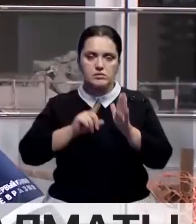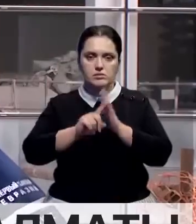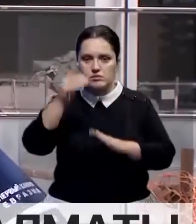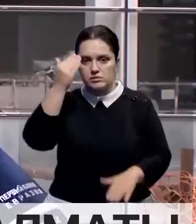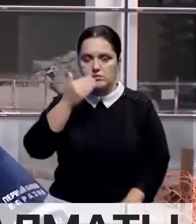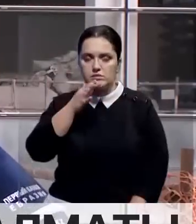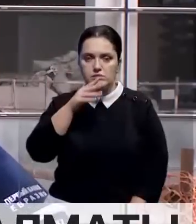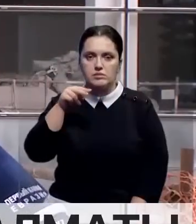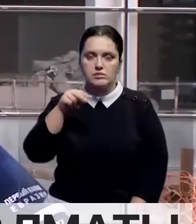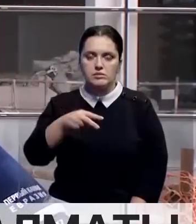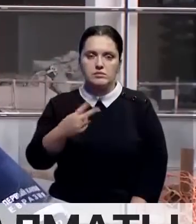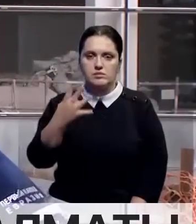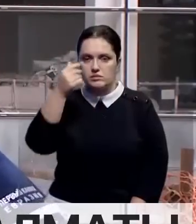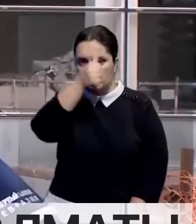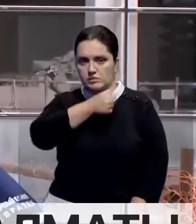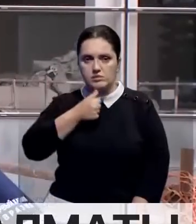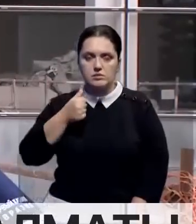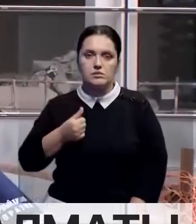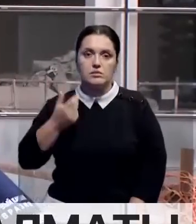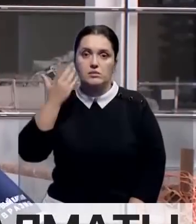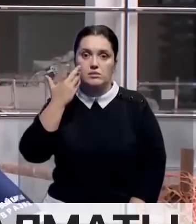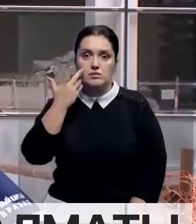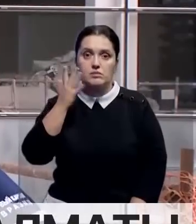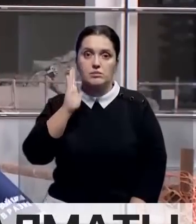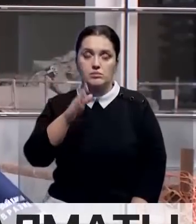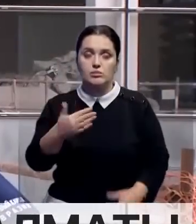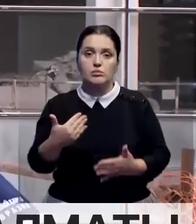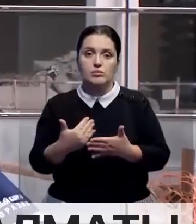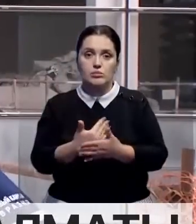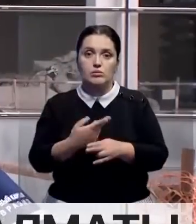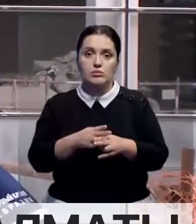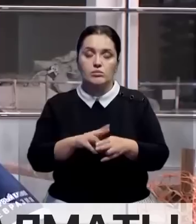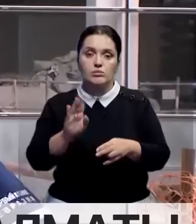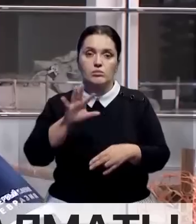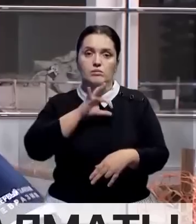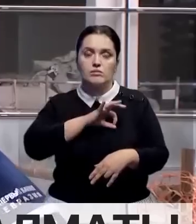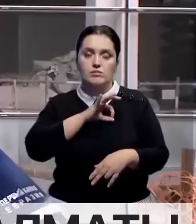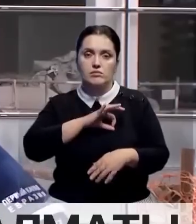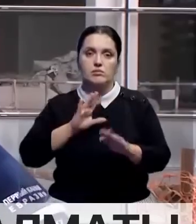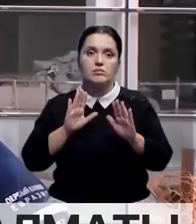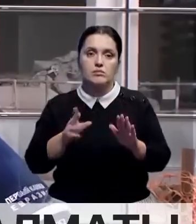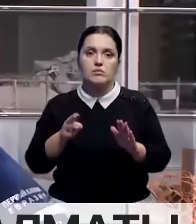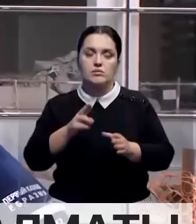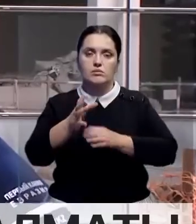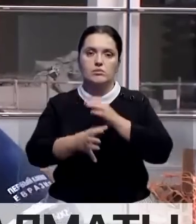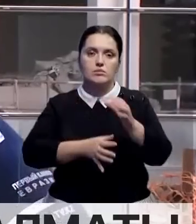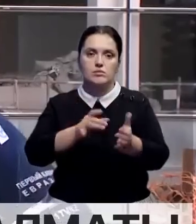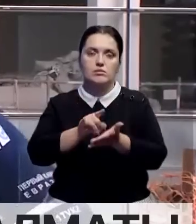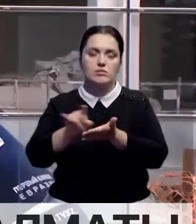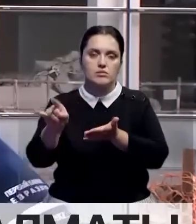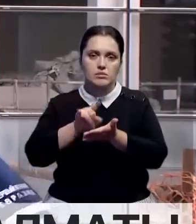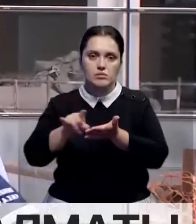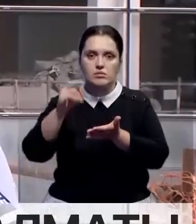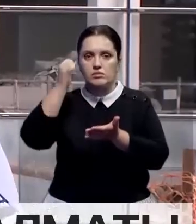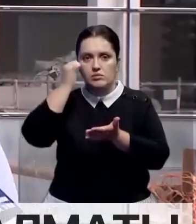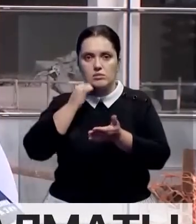периода 2024 года. Когда будет запущен новый терминал, он будет использоваться только для международных рейсов. Старый